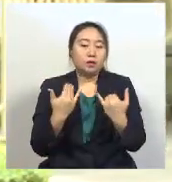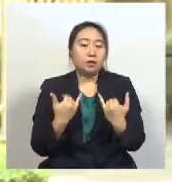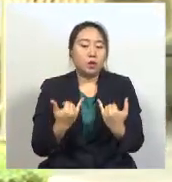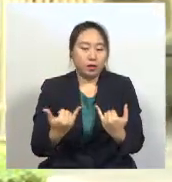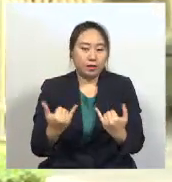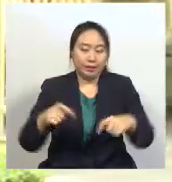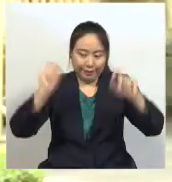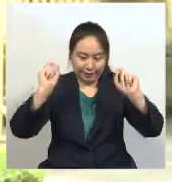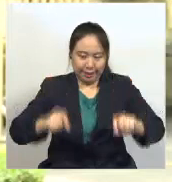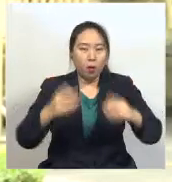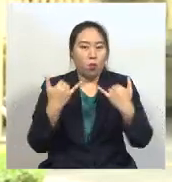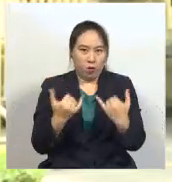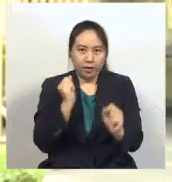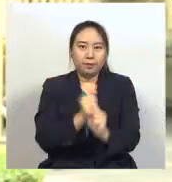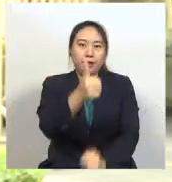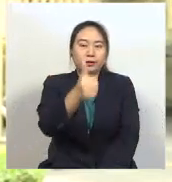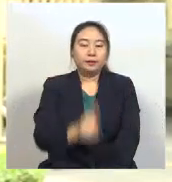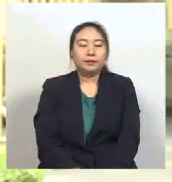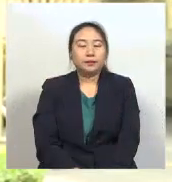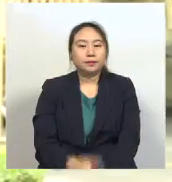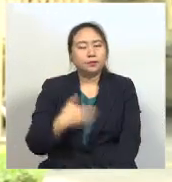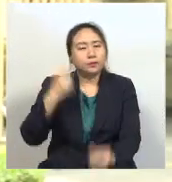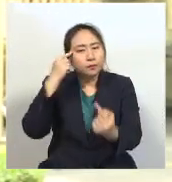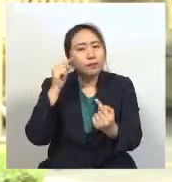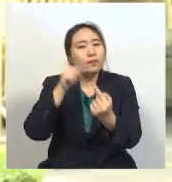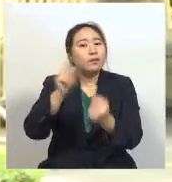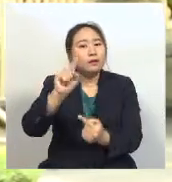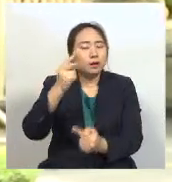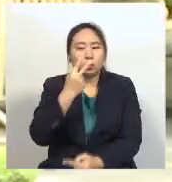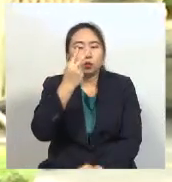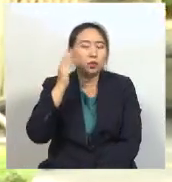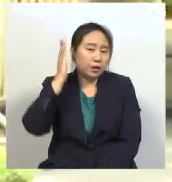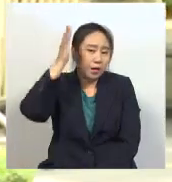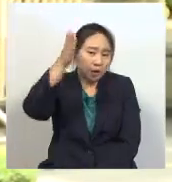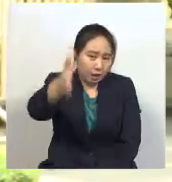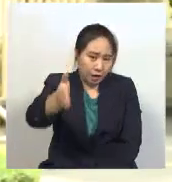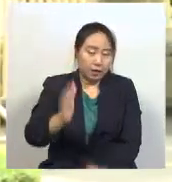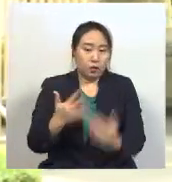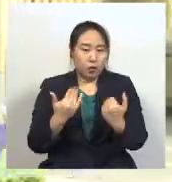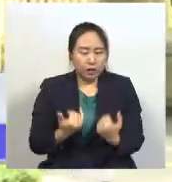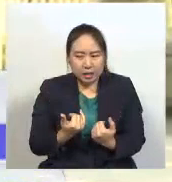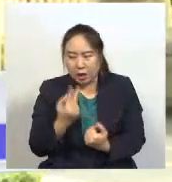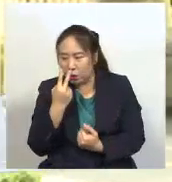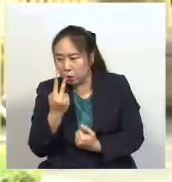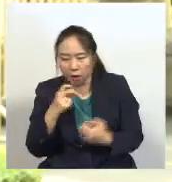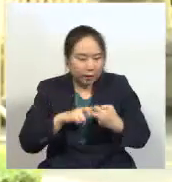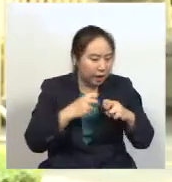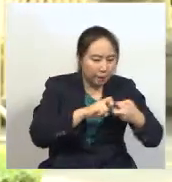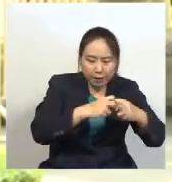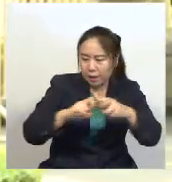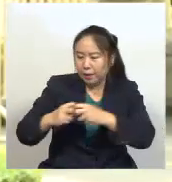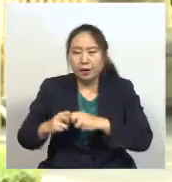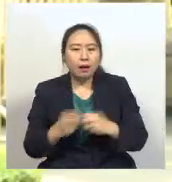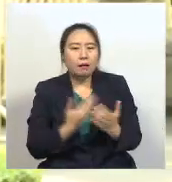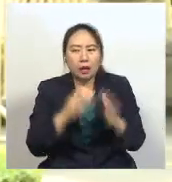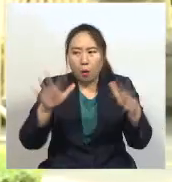ทำสัญญาได้ในวันนี้นะครับความมุ่งหมายของเราก็คือเราต้องมองอนาคตไปข้างหน้าเรามองปัจจุบันเราก็จะเห็นแต่ปัญหาของเราเห็นแต่ร